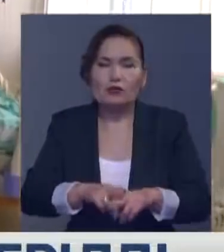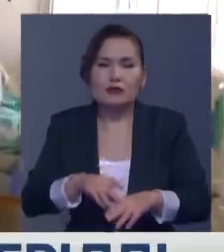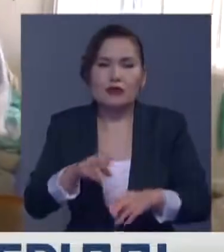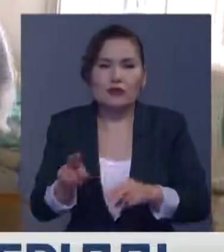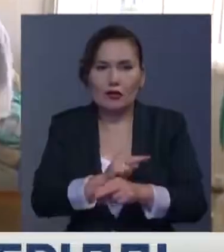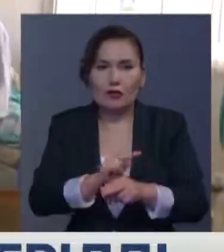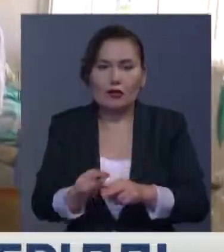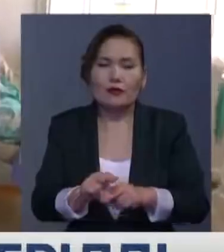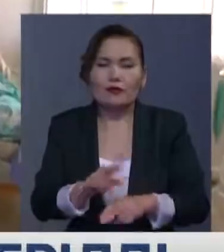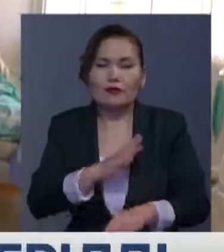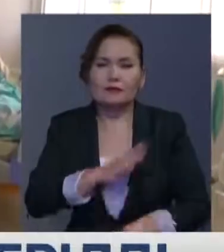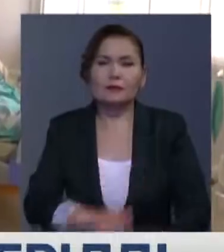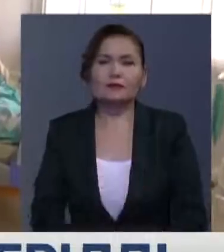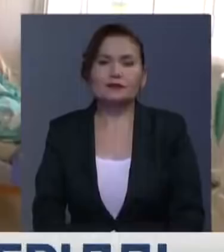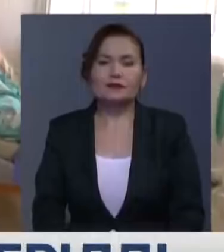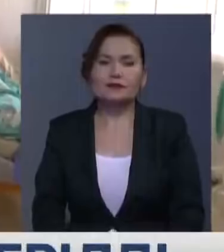науқас.